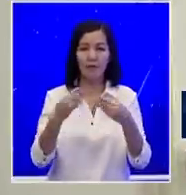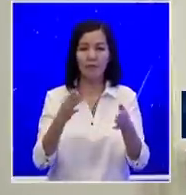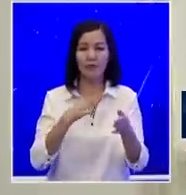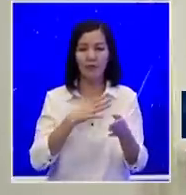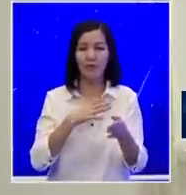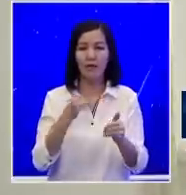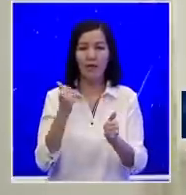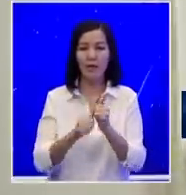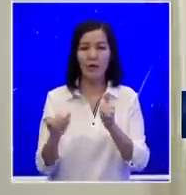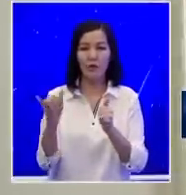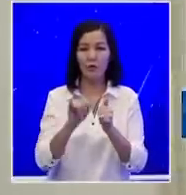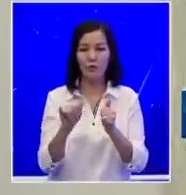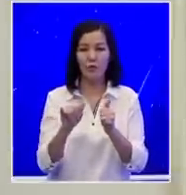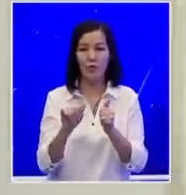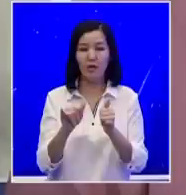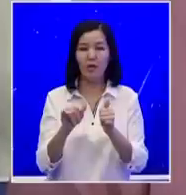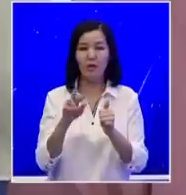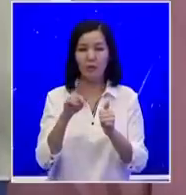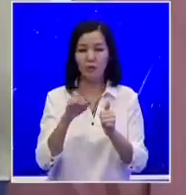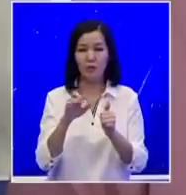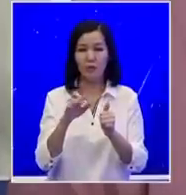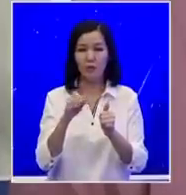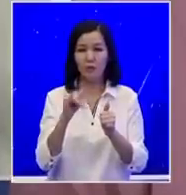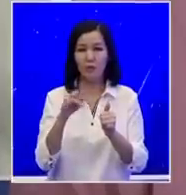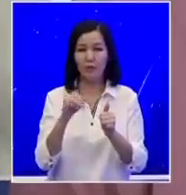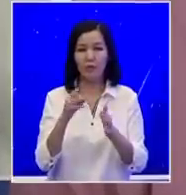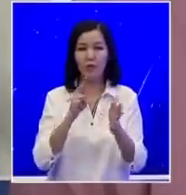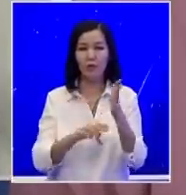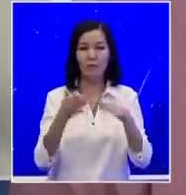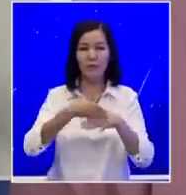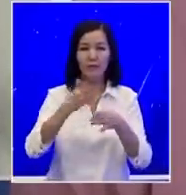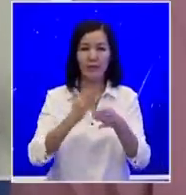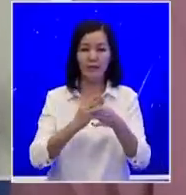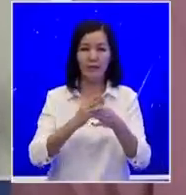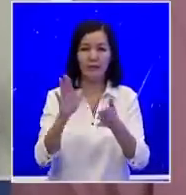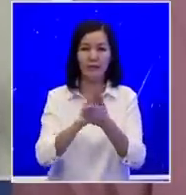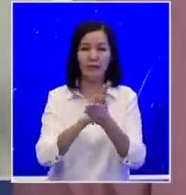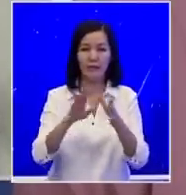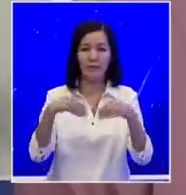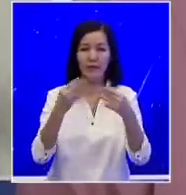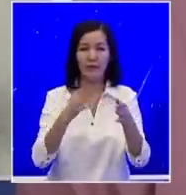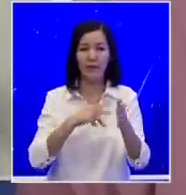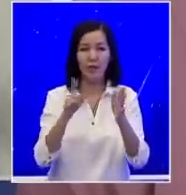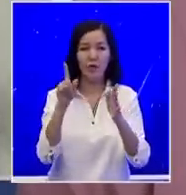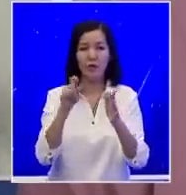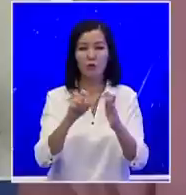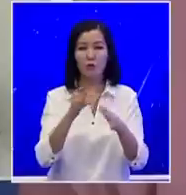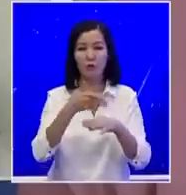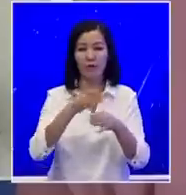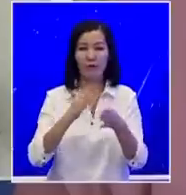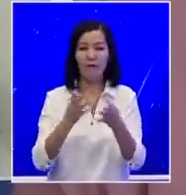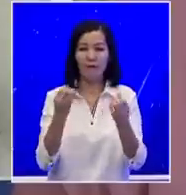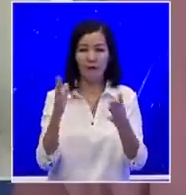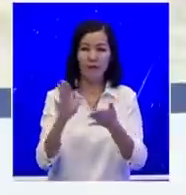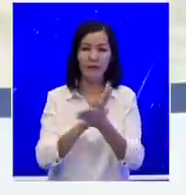сайын. Барлығы жақсы. Алдыңғы жұмада 70 нан тарқатылды. Ендігі ойымыз 100 наннан аса тарқату